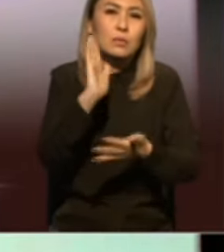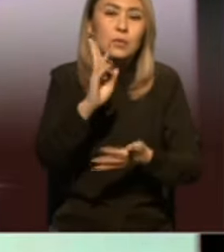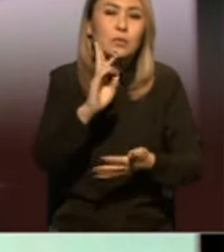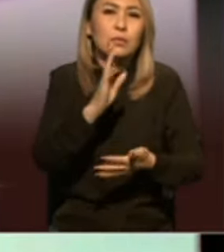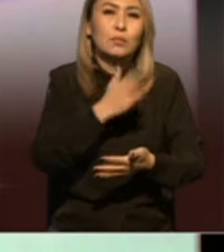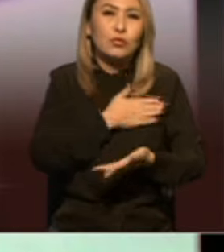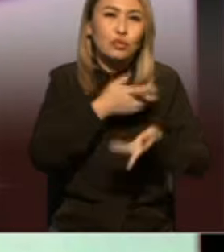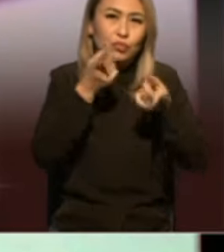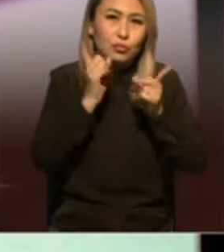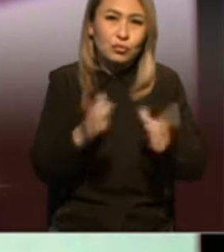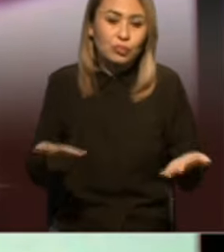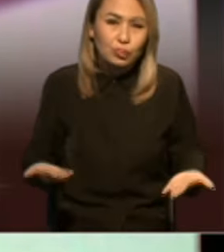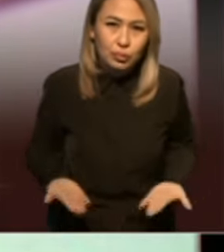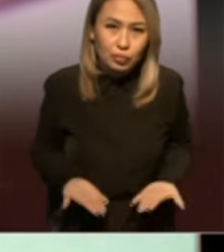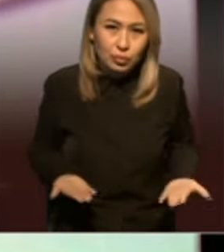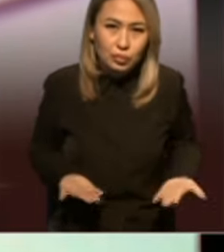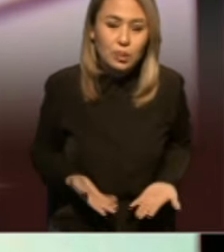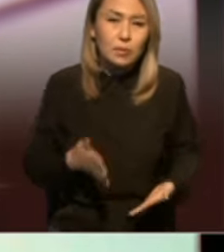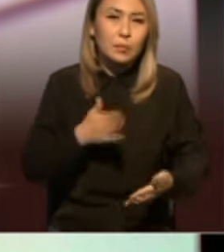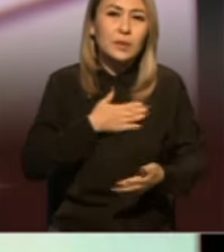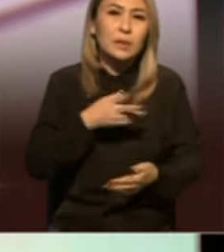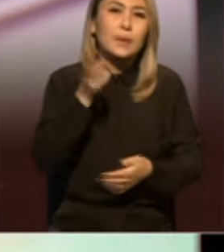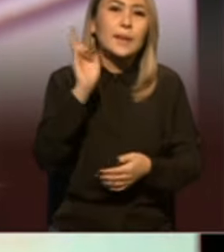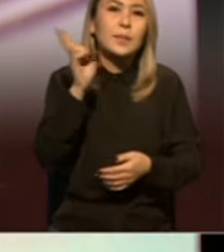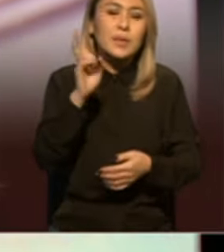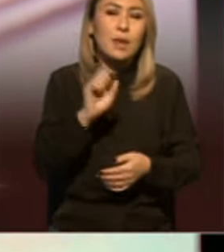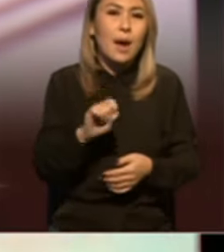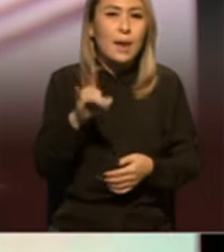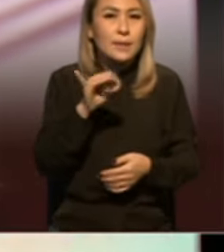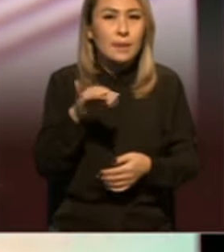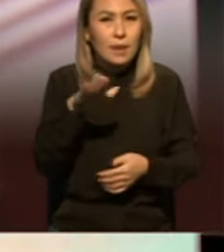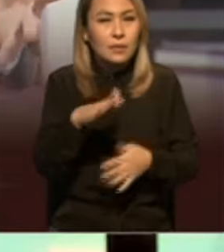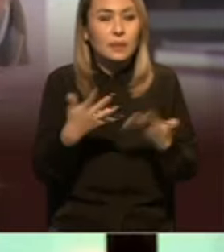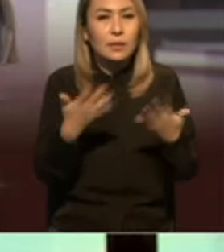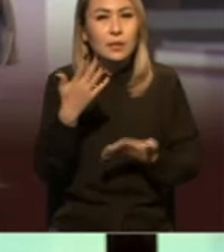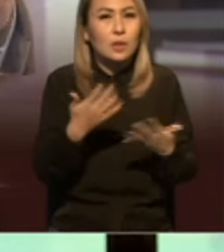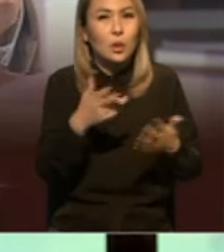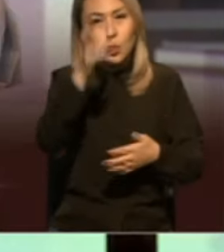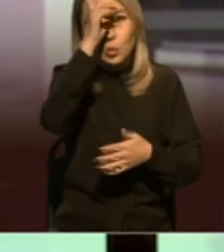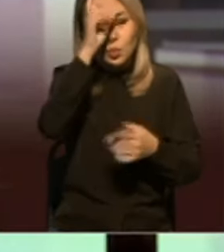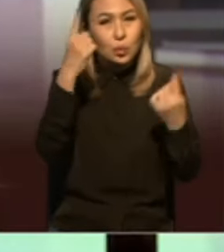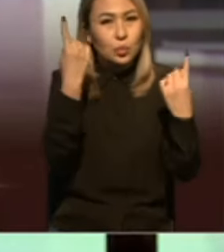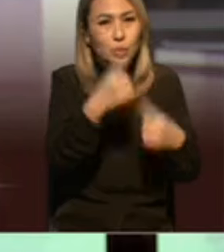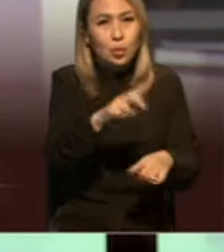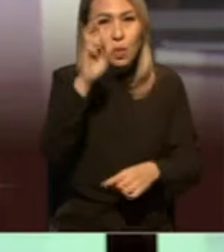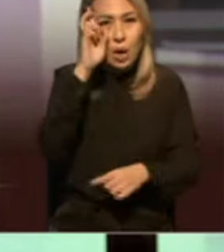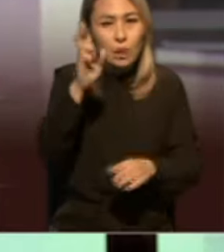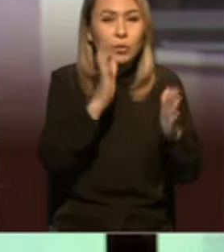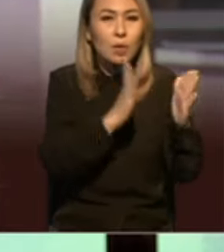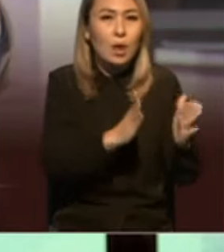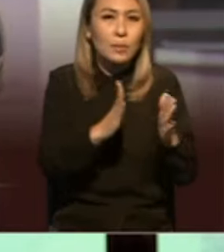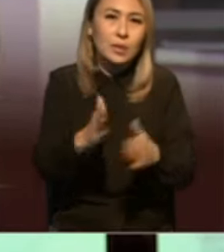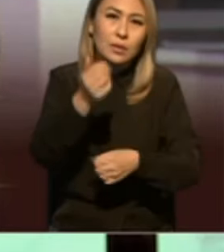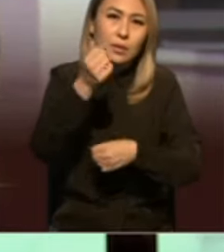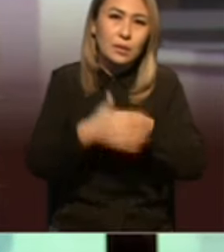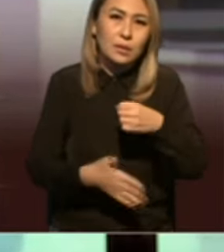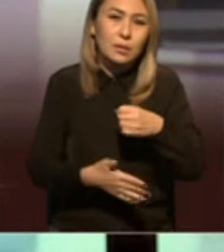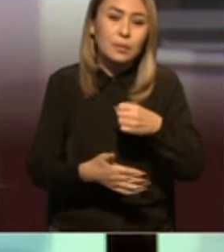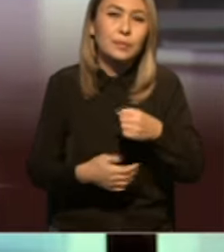кімдігіміз, identity, кімбіз біз? Азиатпыз ба, жоқ әлде түркі деген бөлек бір қалыптасып келе жатқан бір орталықпыз